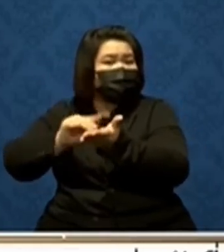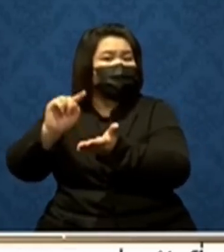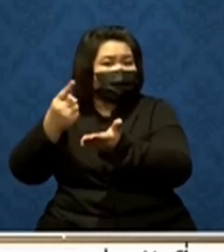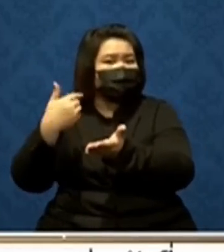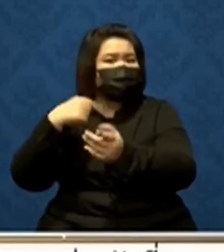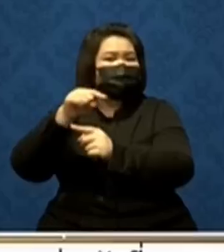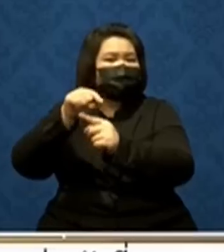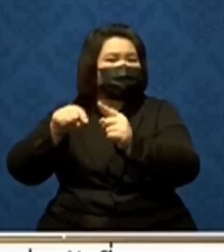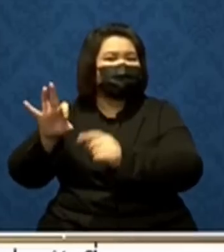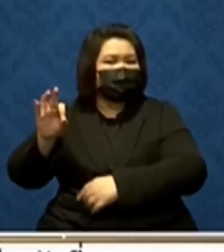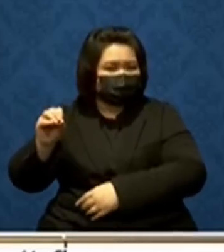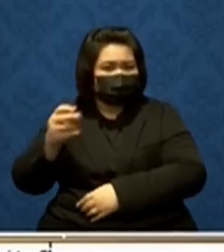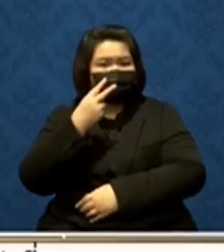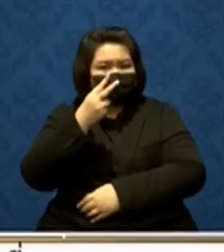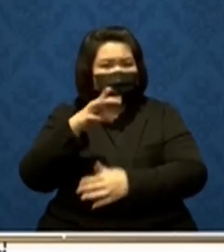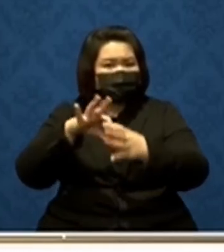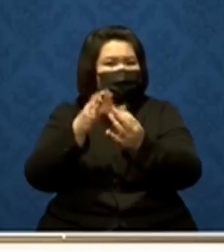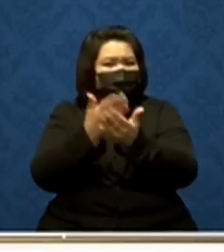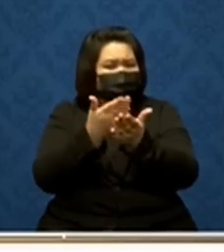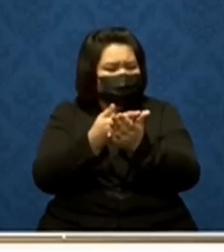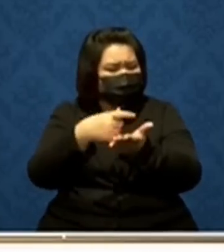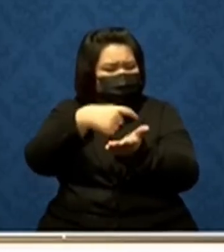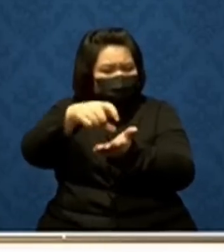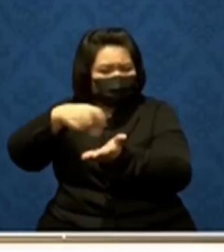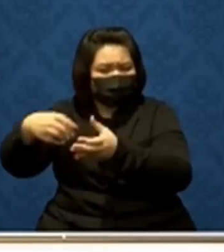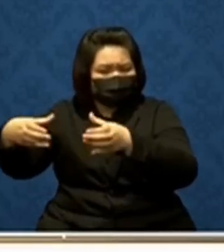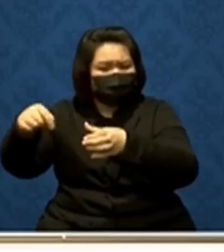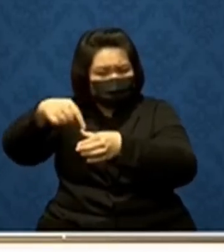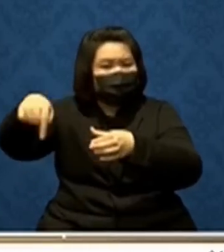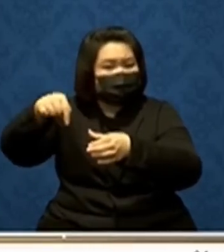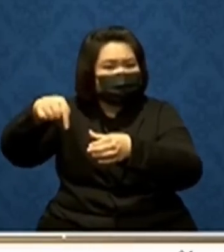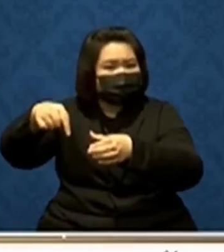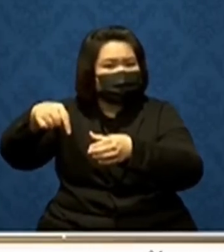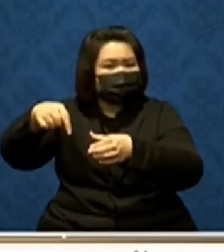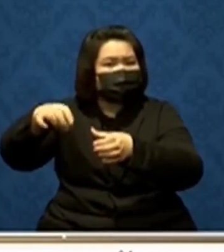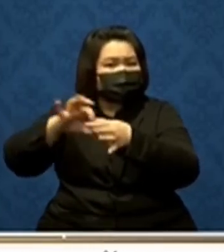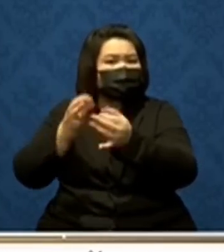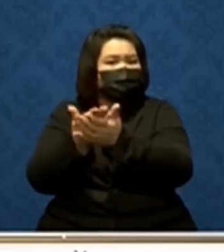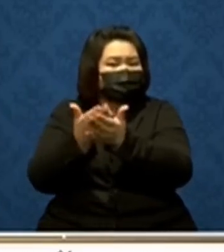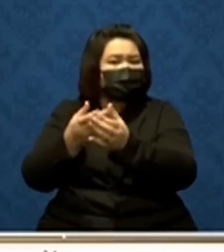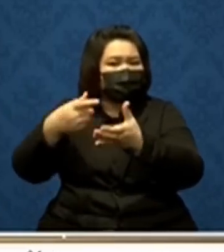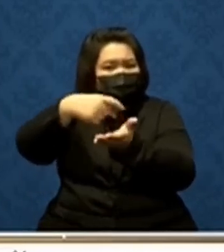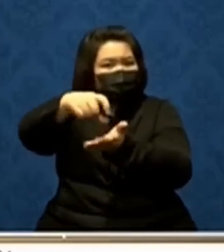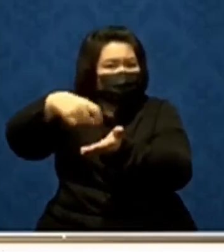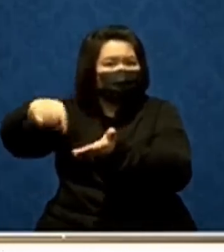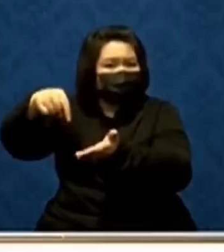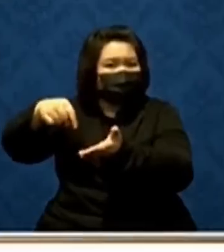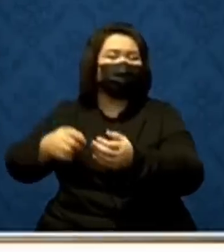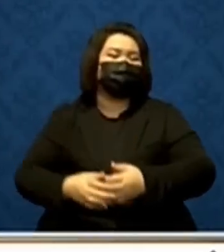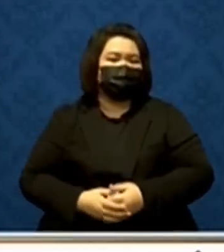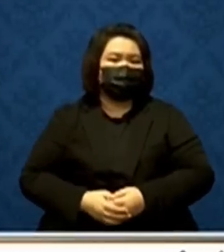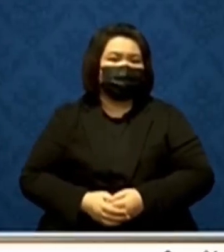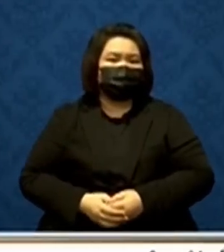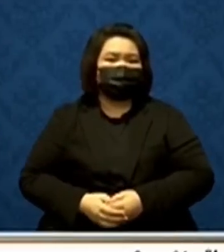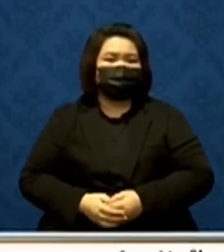เรื่องการตรวจสอบเส้นทางการเงินของกลุ่มพูดทุจริตอาราครับซึ่งวันนี้เนี่ย